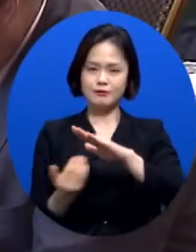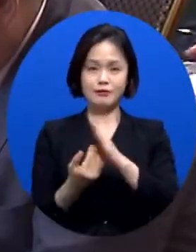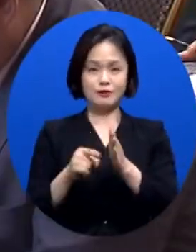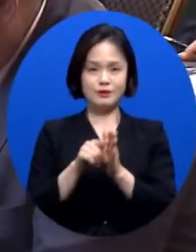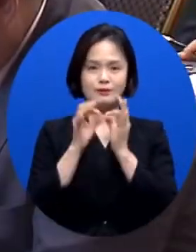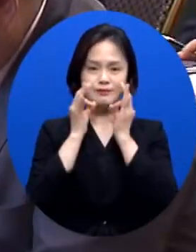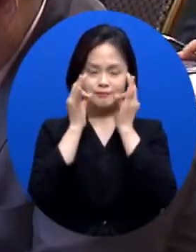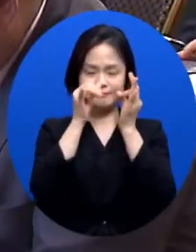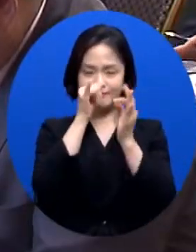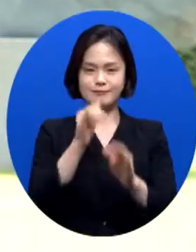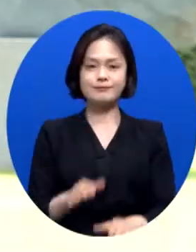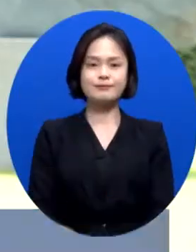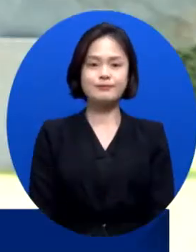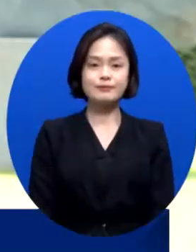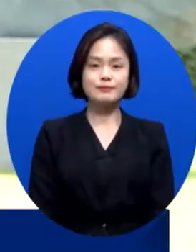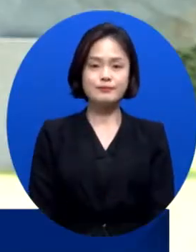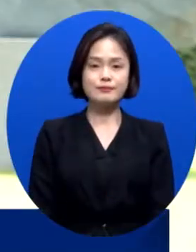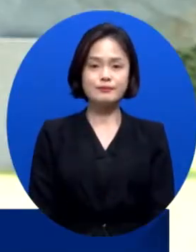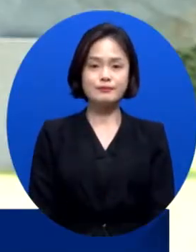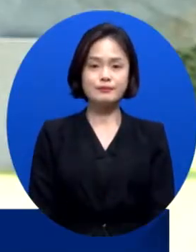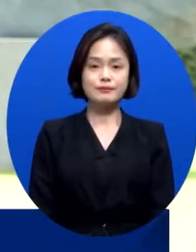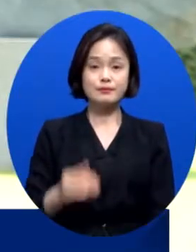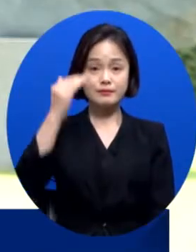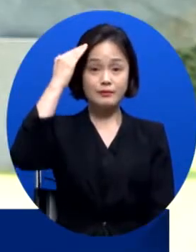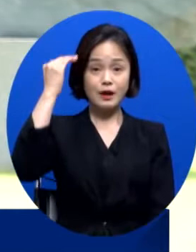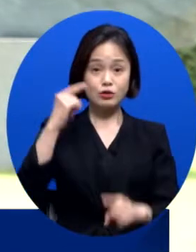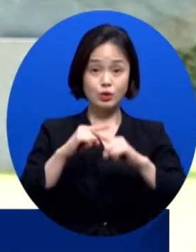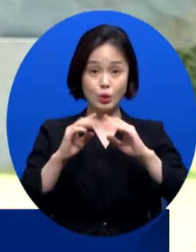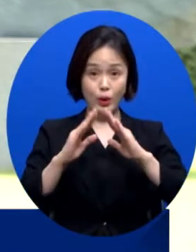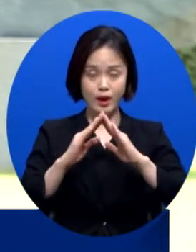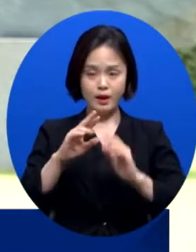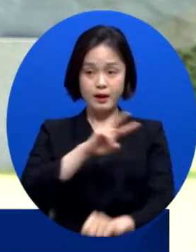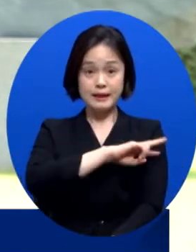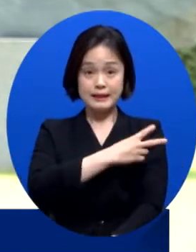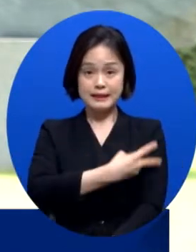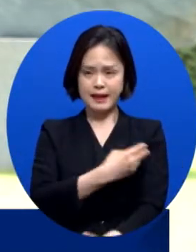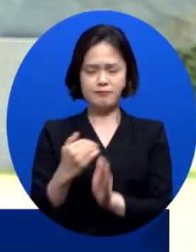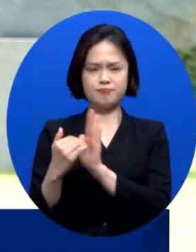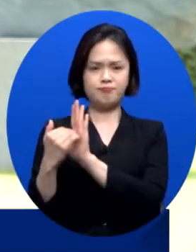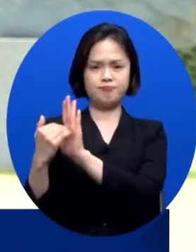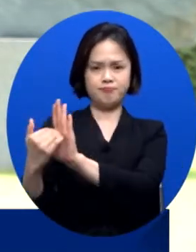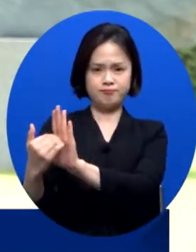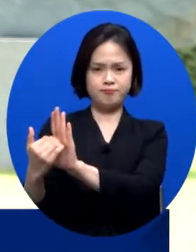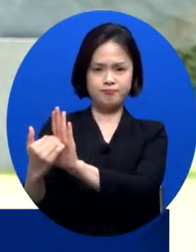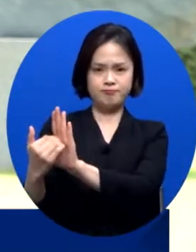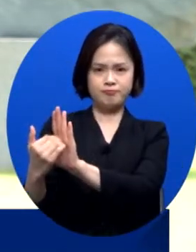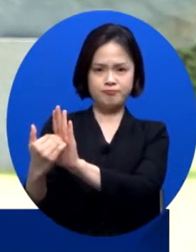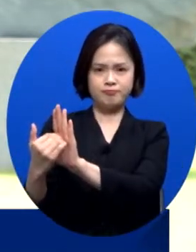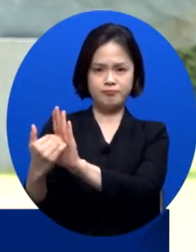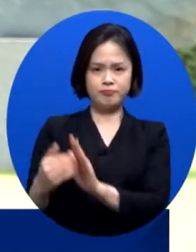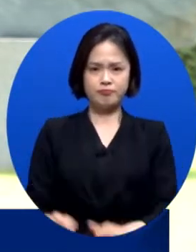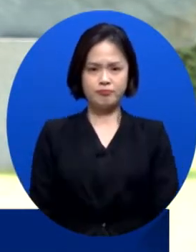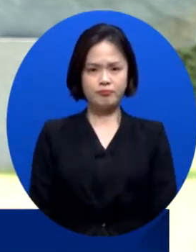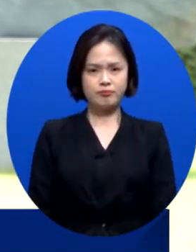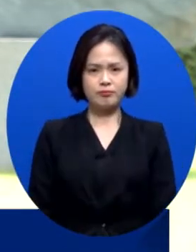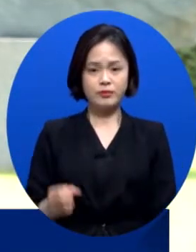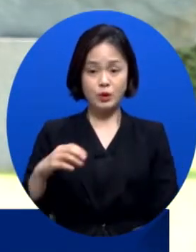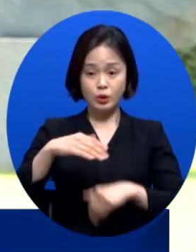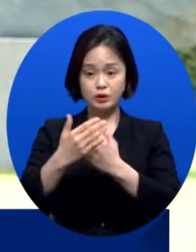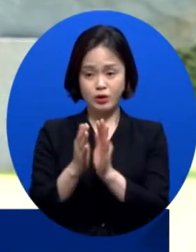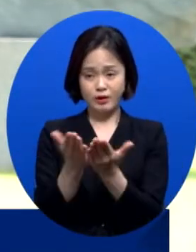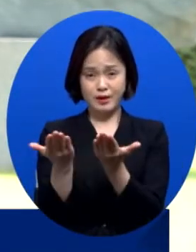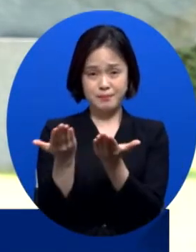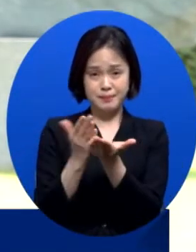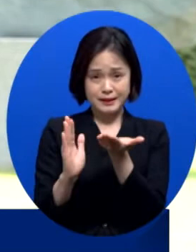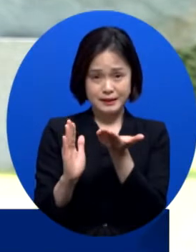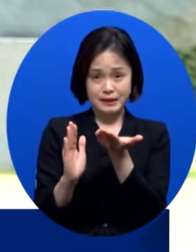있습니다. 한국교회 이단이라든가 인본주의, 세속주의, 또 비성경적 운동,